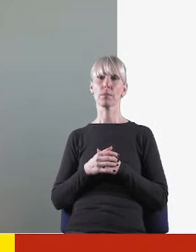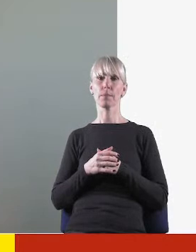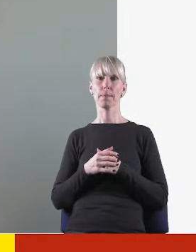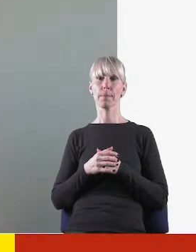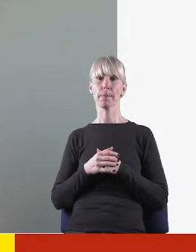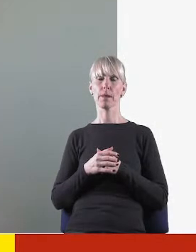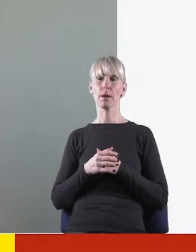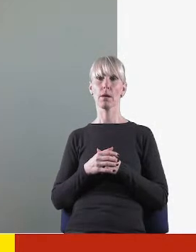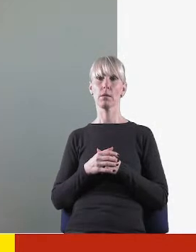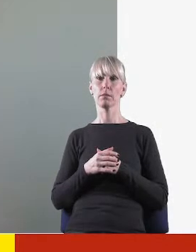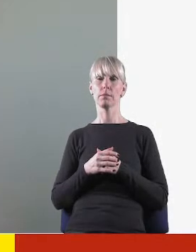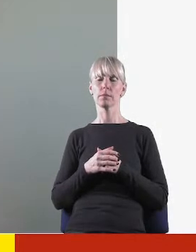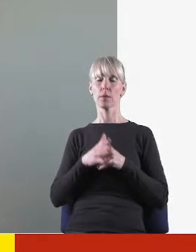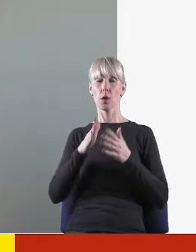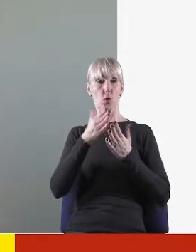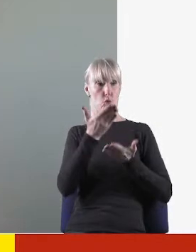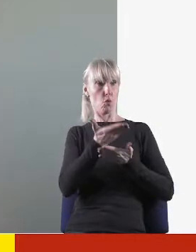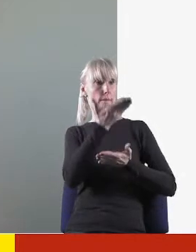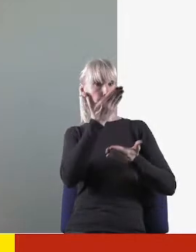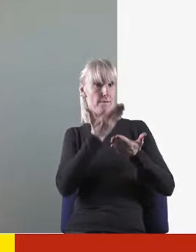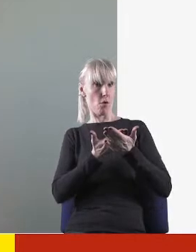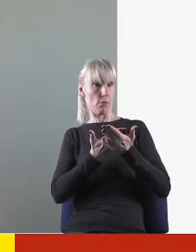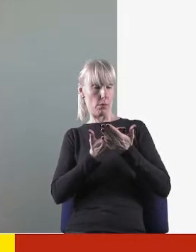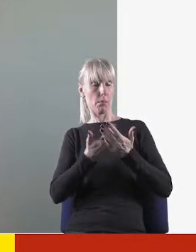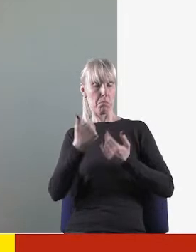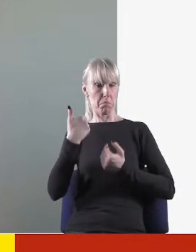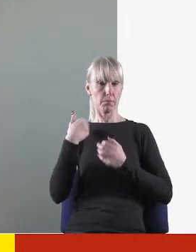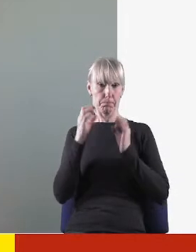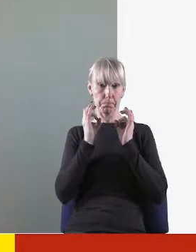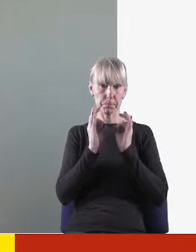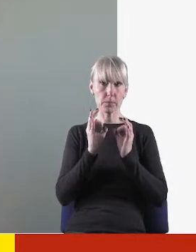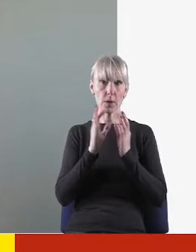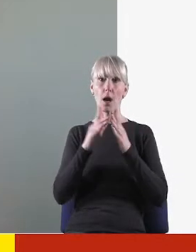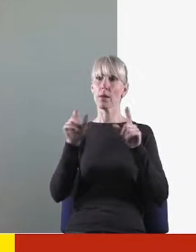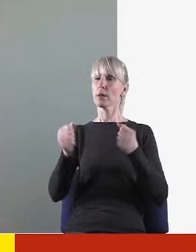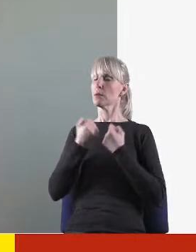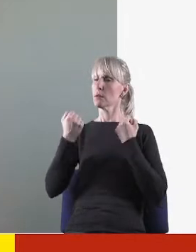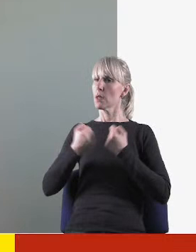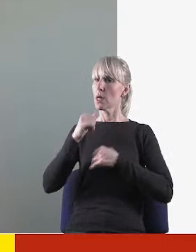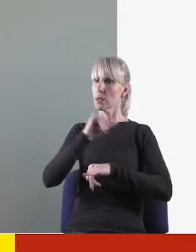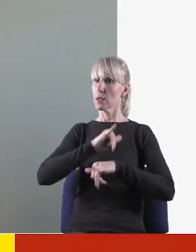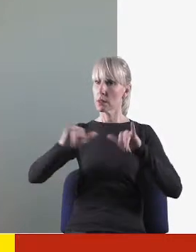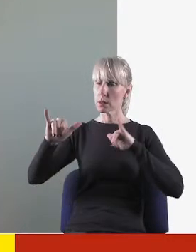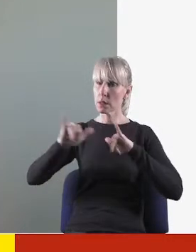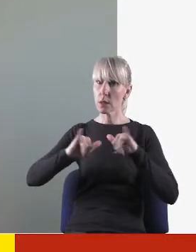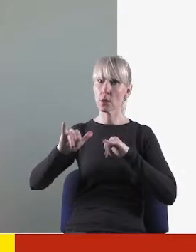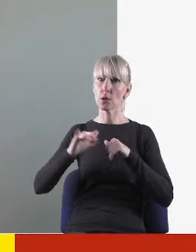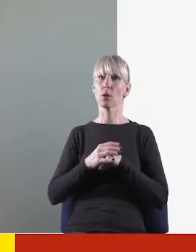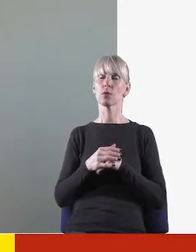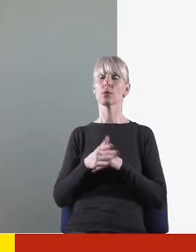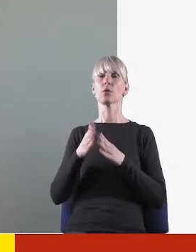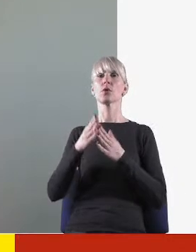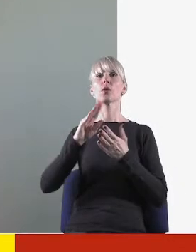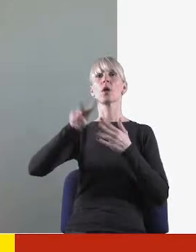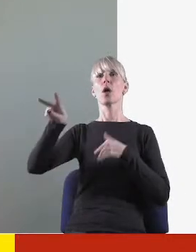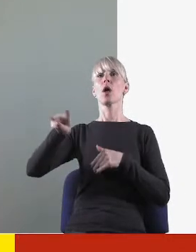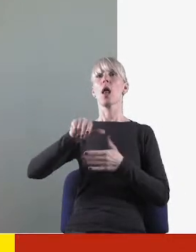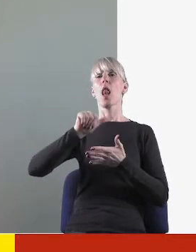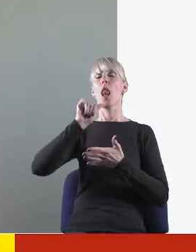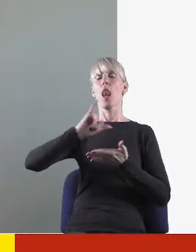dobrze złożony wniosek, ale również starania zarządu, podpisanie tego listu, który jak